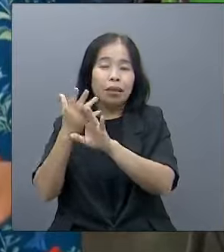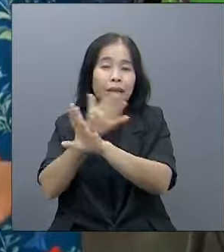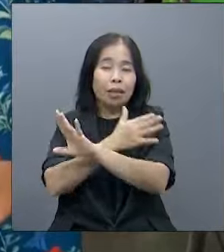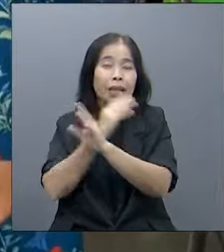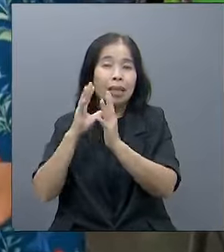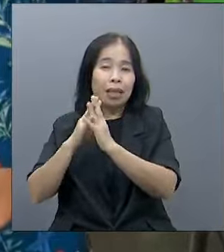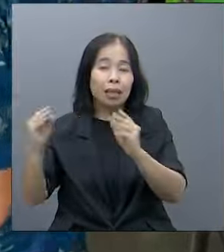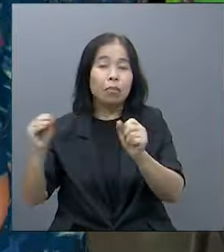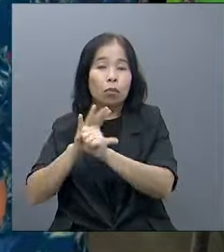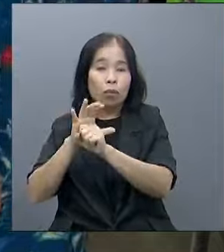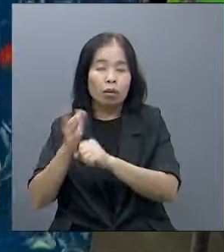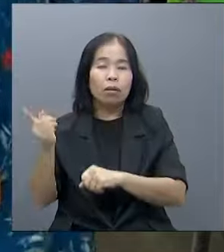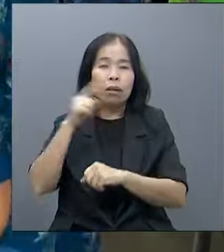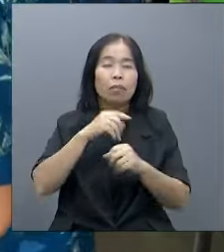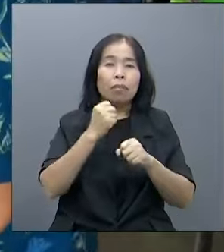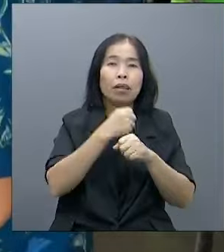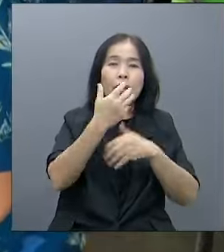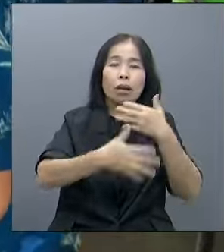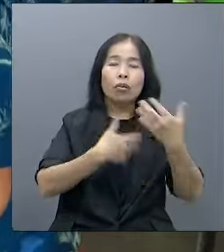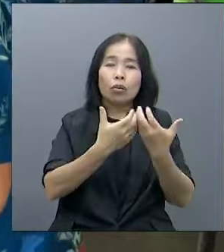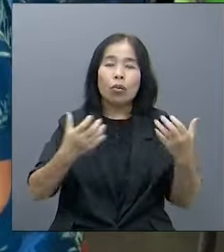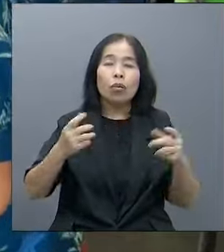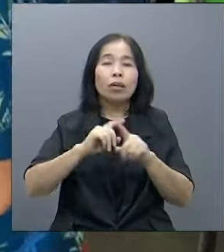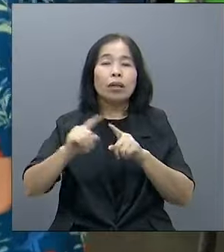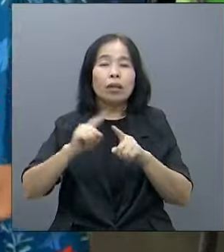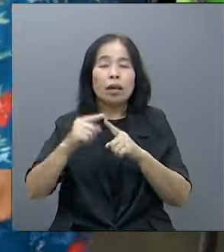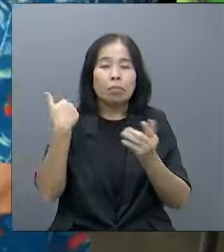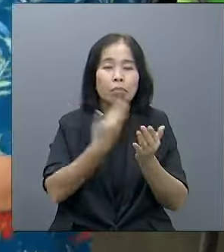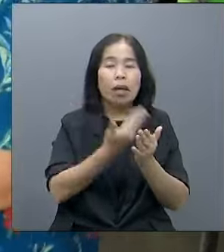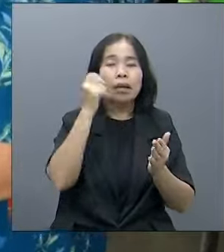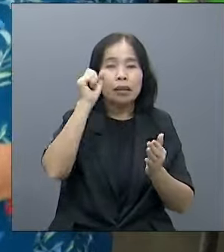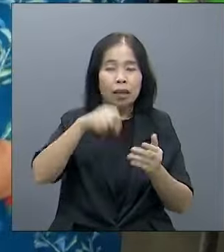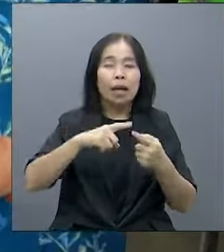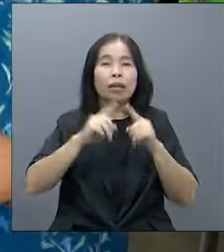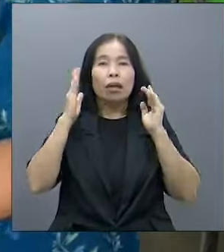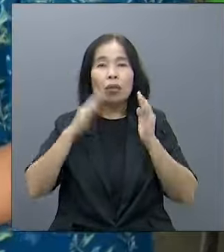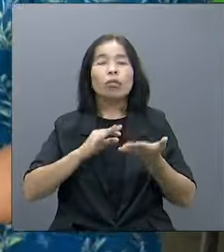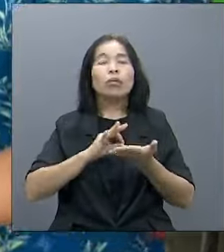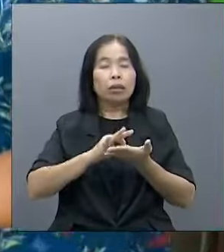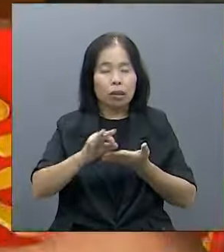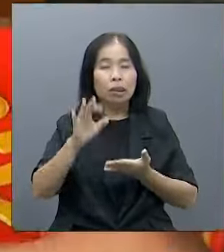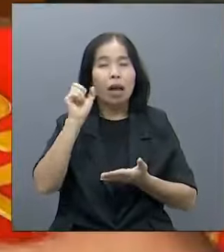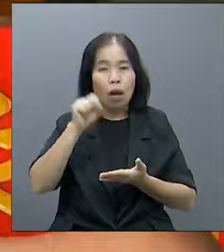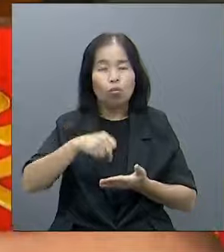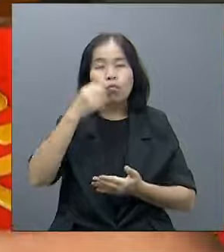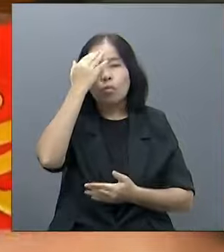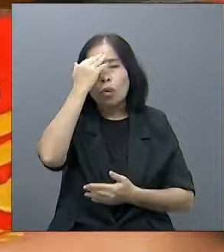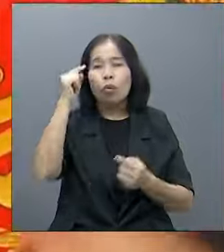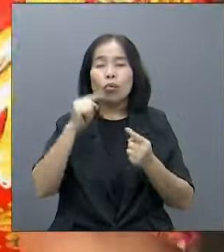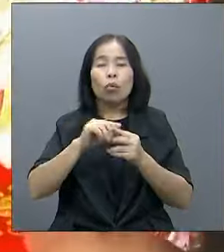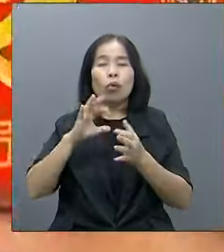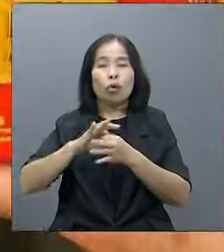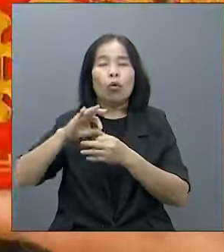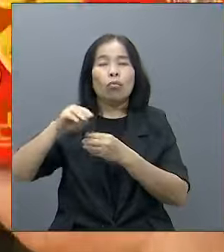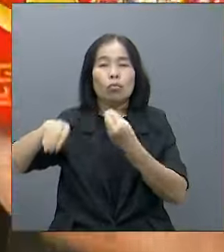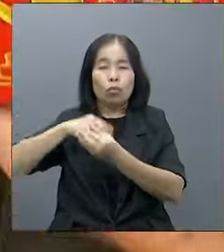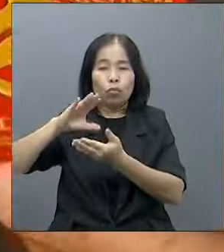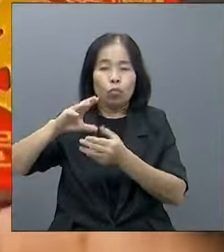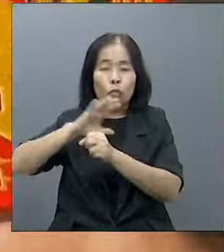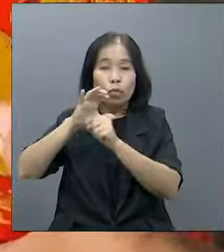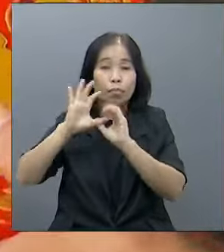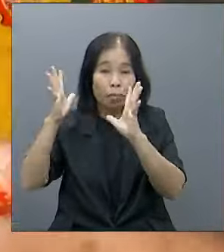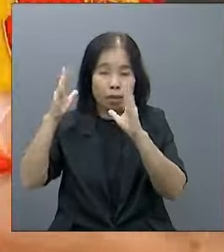ถึงแม้ว่าไปดูราคาขายสินค้าบางอย่างมันอาจจะแพงแต่ลูกค้าบอกซื้อค่ะเพราะว่าตอนนั้นก็ฟื้นตัวจากโควิดแล้ว1 2ก็คือช่ว